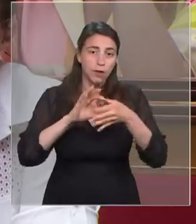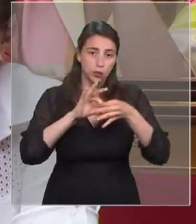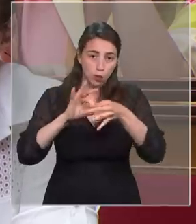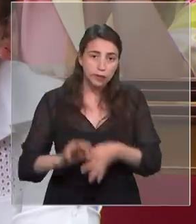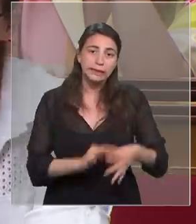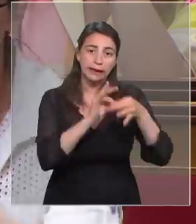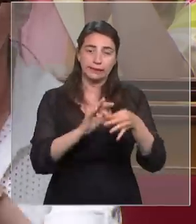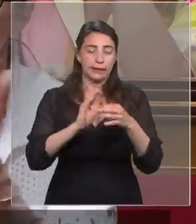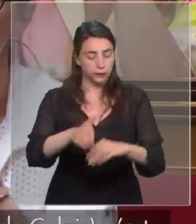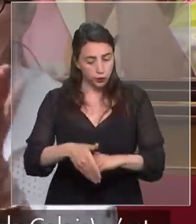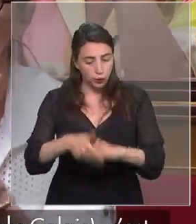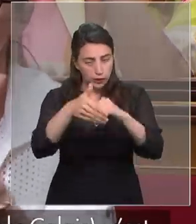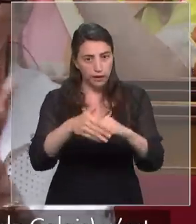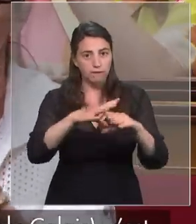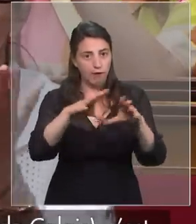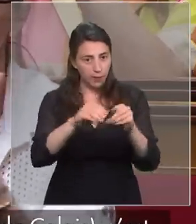et à ses amis.